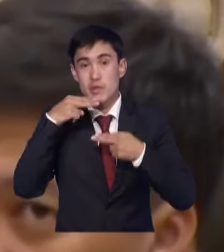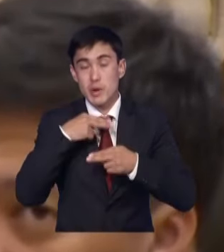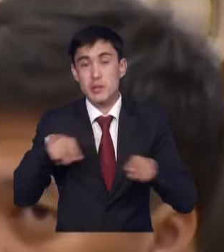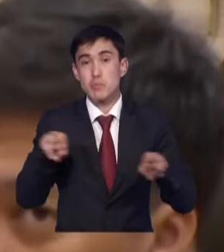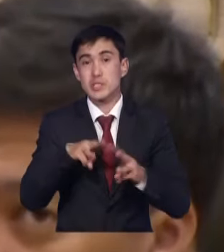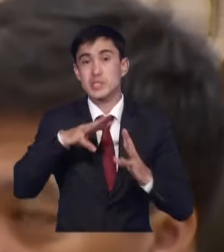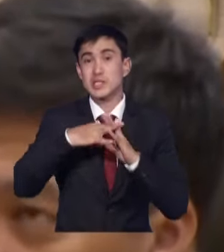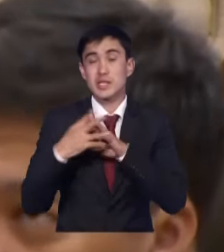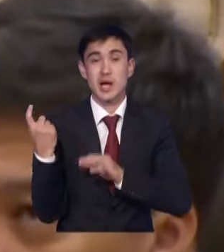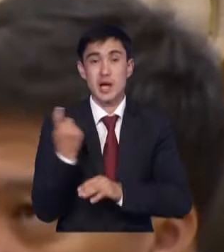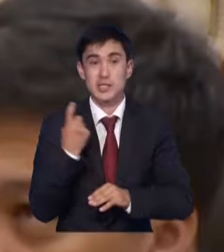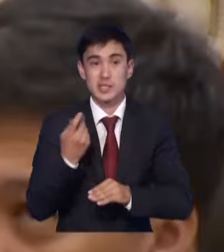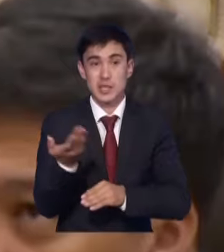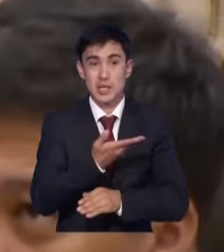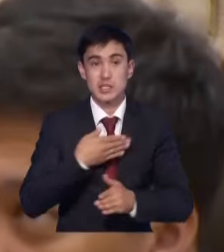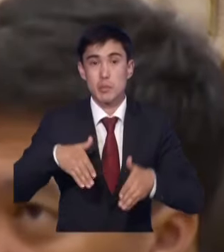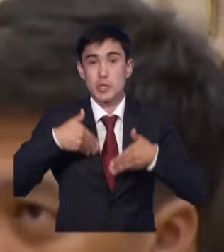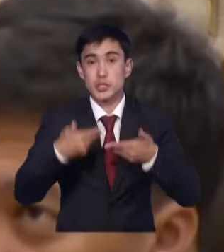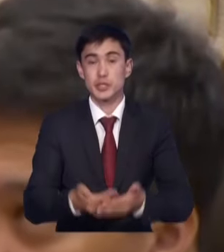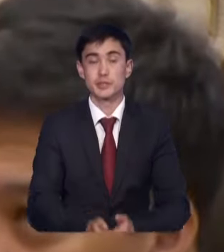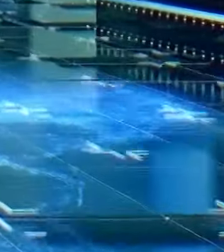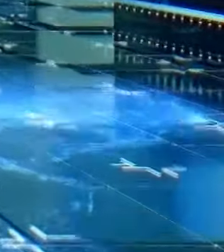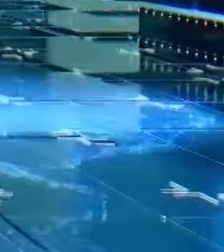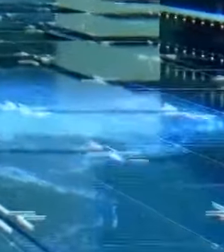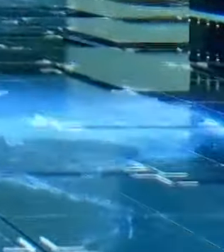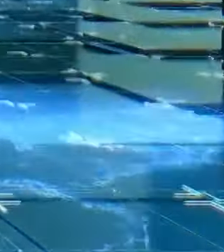министра сельского хозяйства на наше обращение.